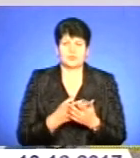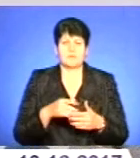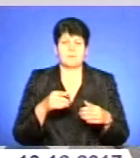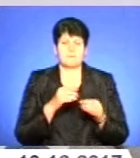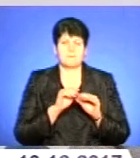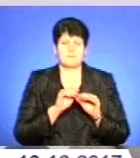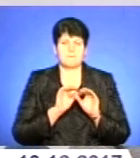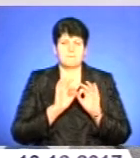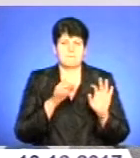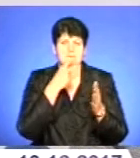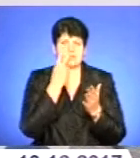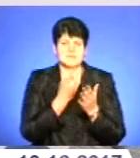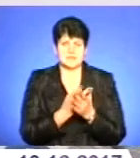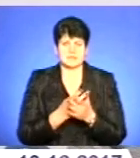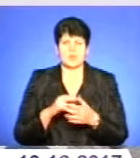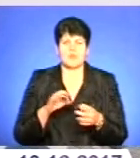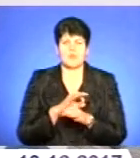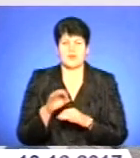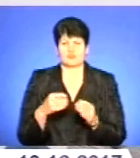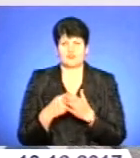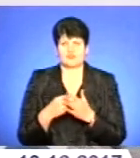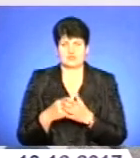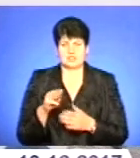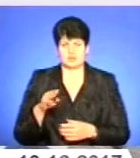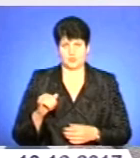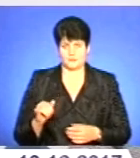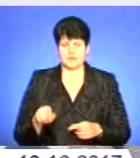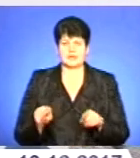презентацію проекту бюджету, також